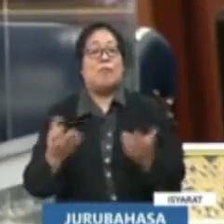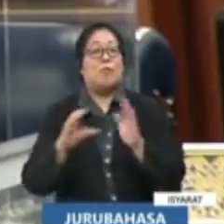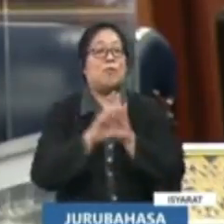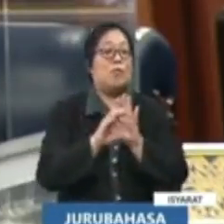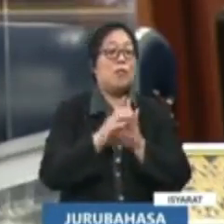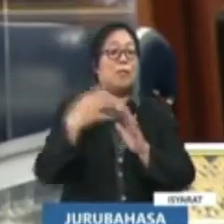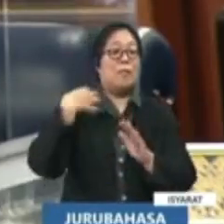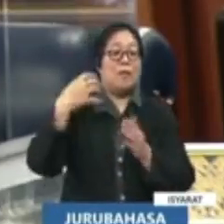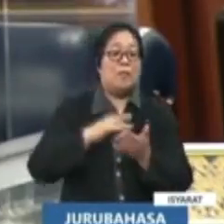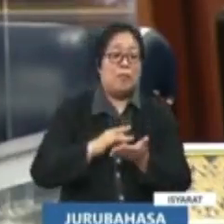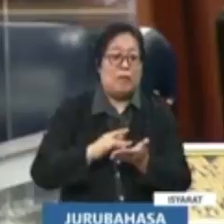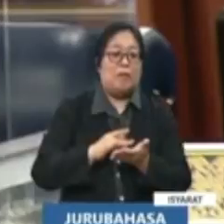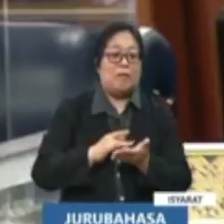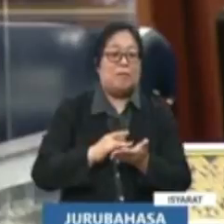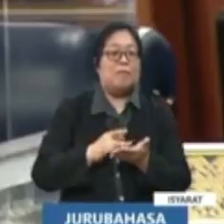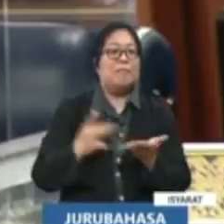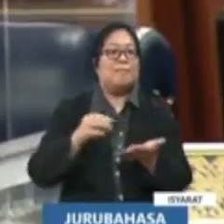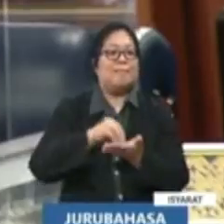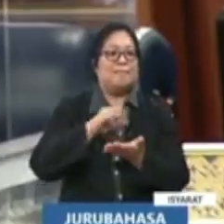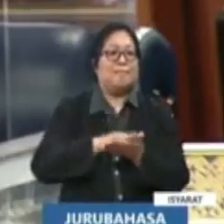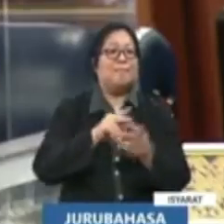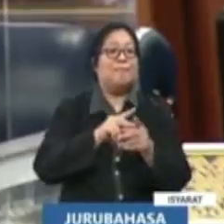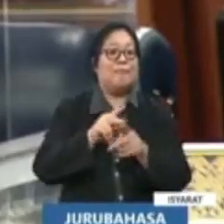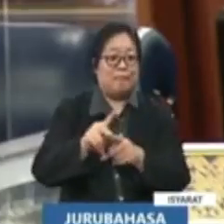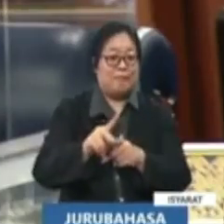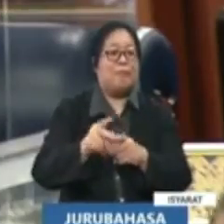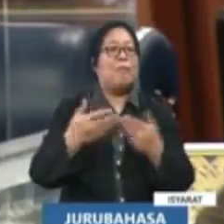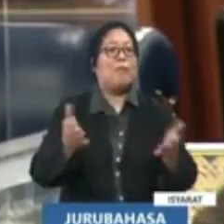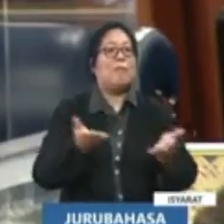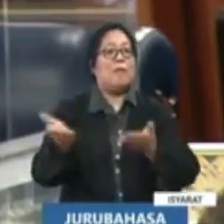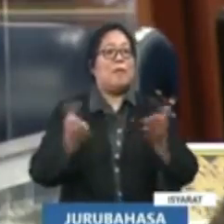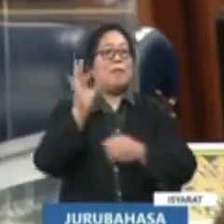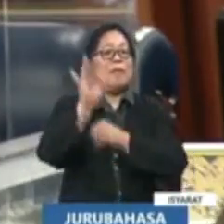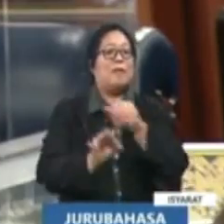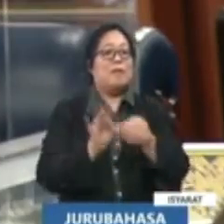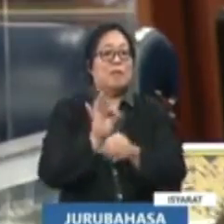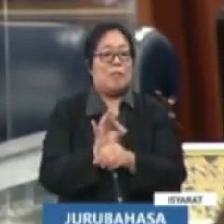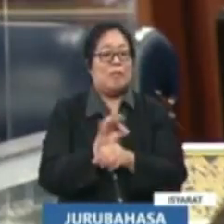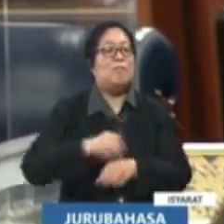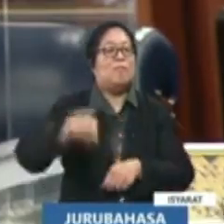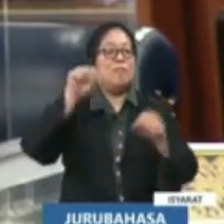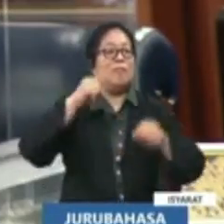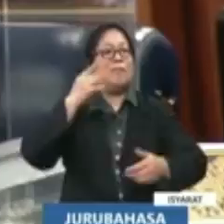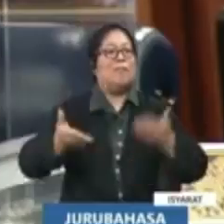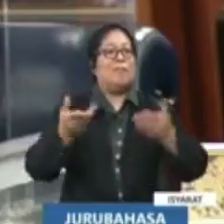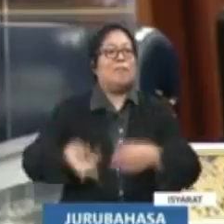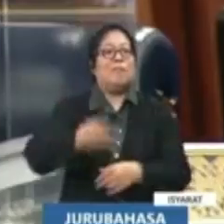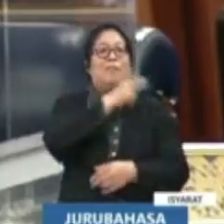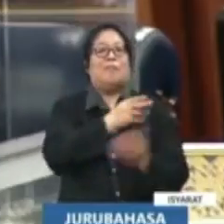bagi pegawai perbatasan yang dibuatkan sebagai fakta dan telah beriman selama 9 tahun mereka boleh dipertimbangkan